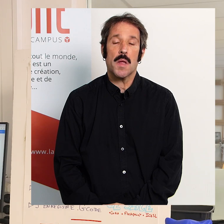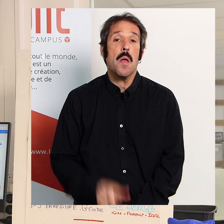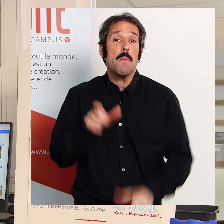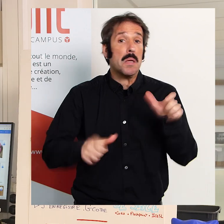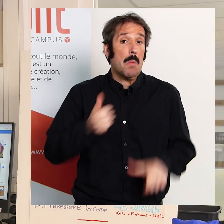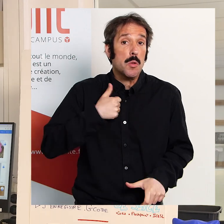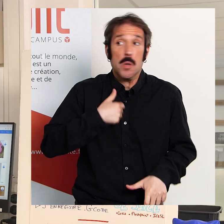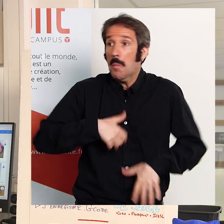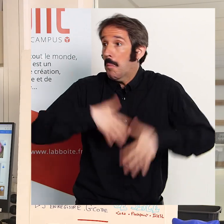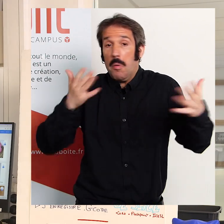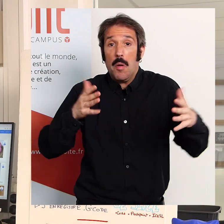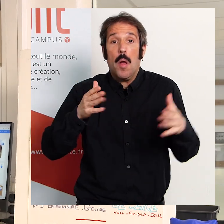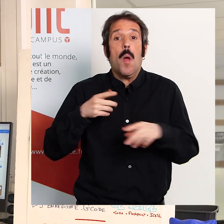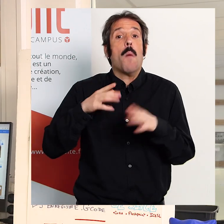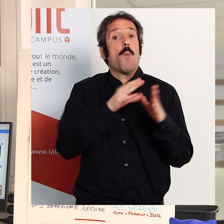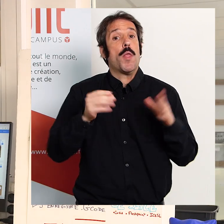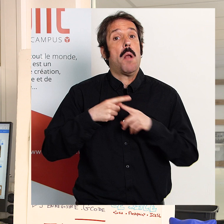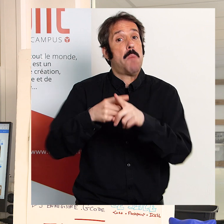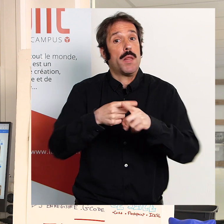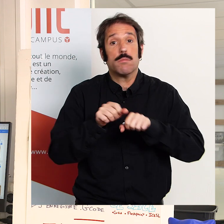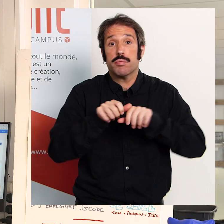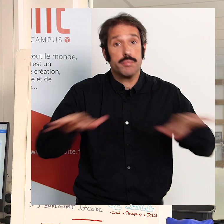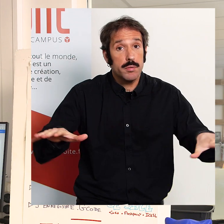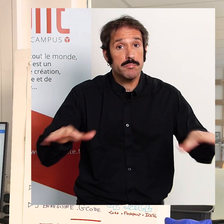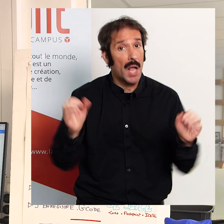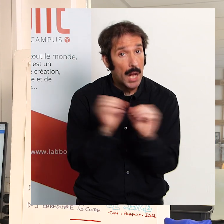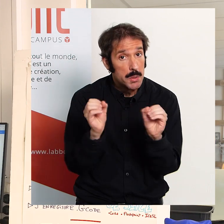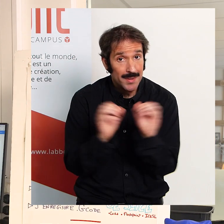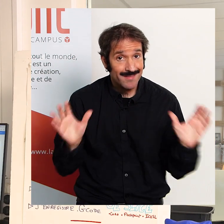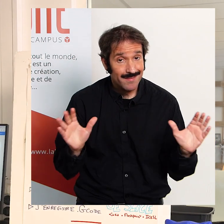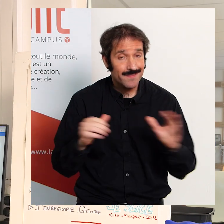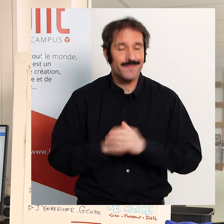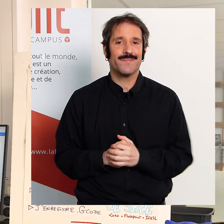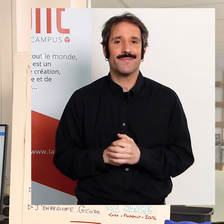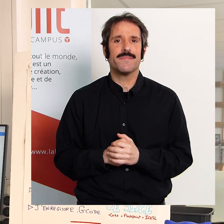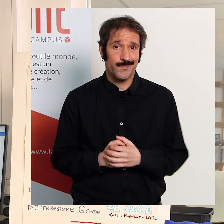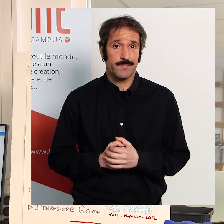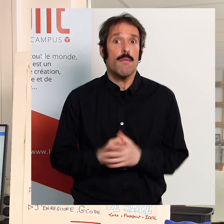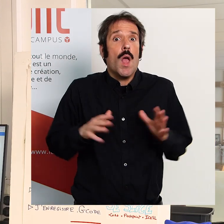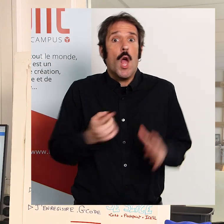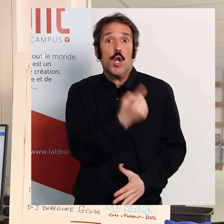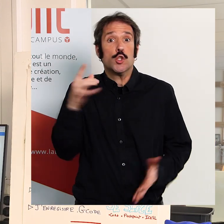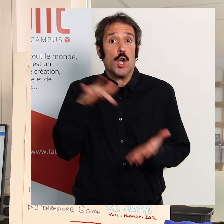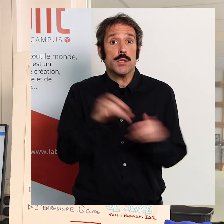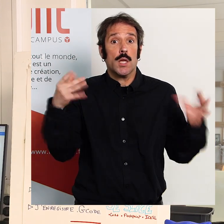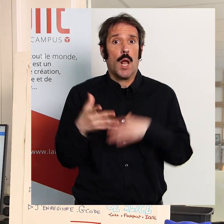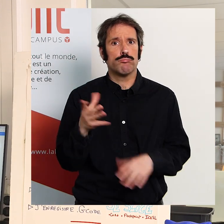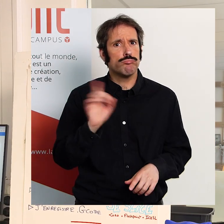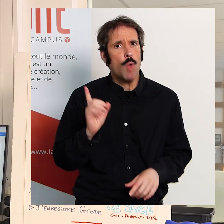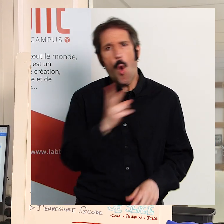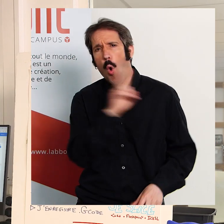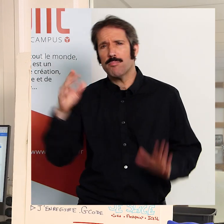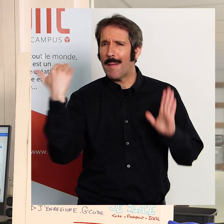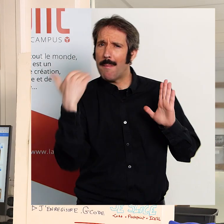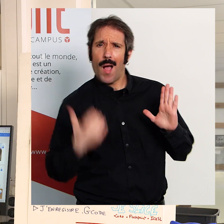C'est des particuliers, monsieur tout le monde en gros, qui partagent son modèle le plus souvent, donc ils sont gratuits. Mais ce n'est pas la